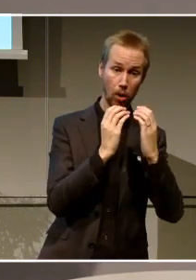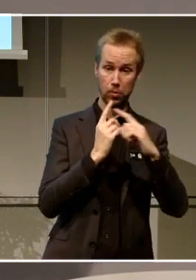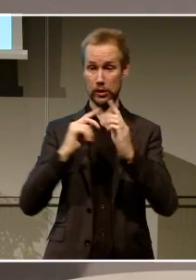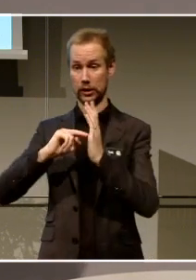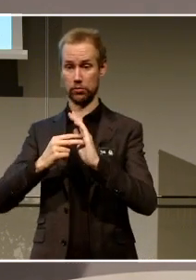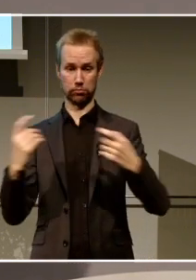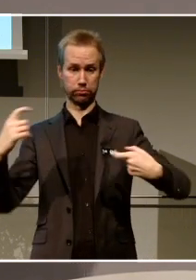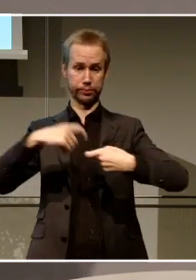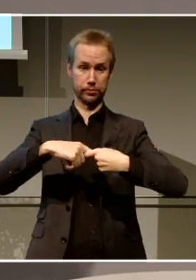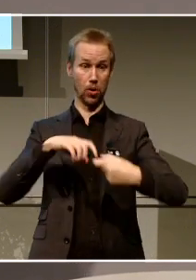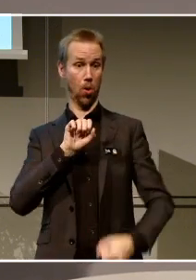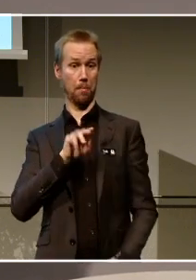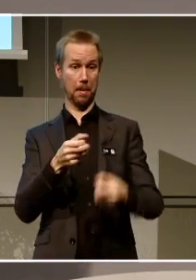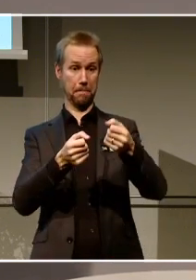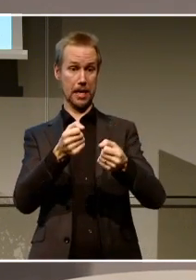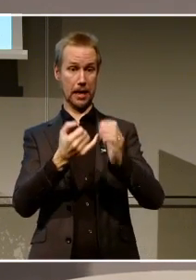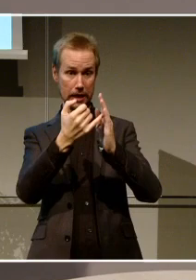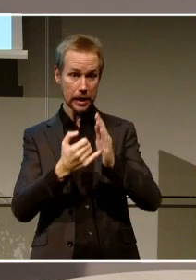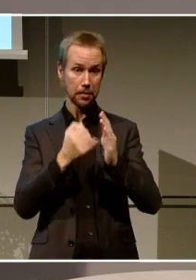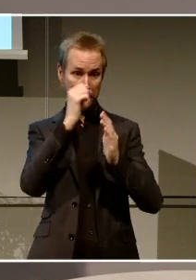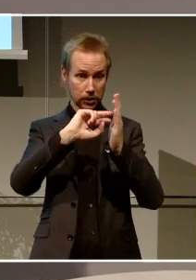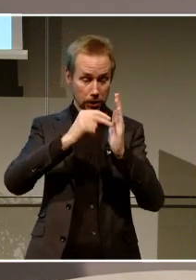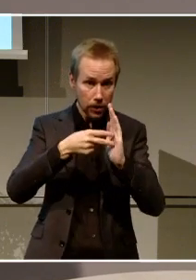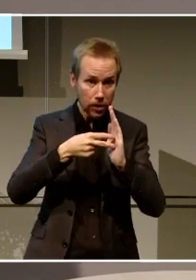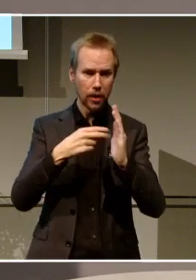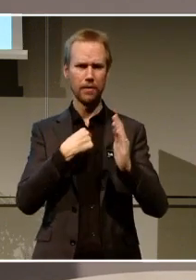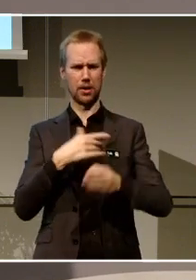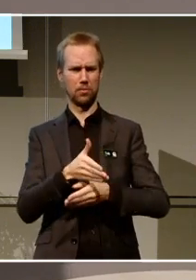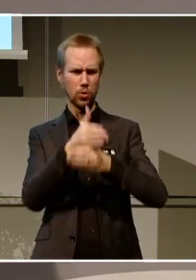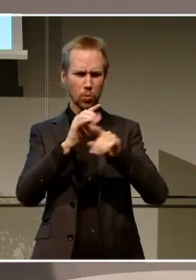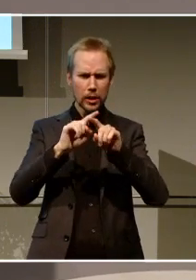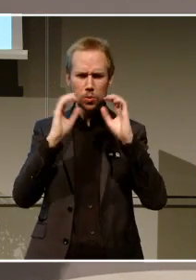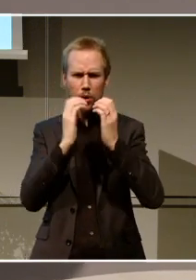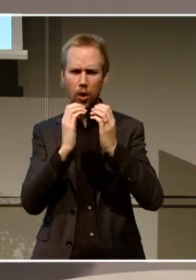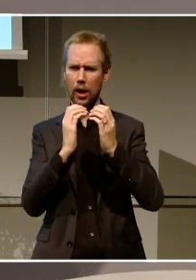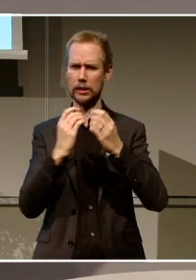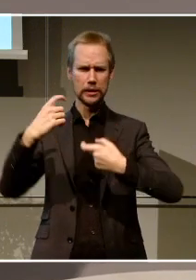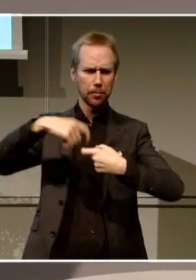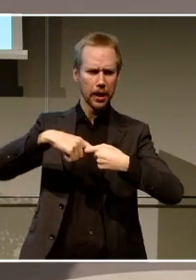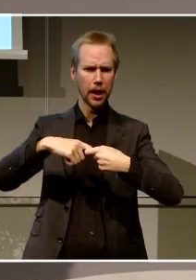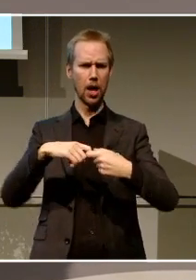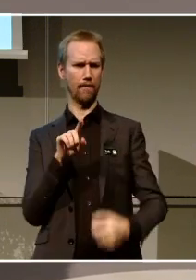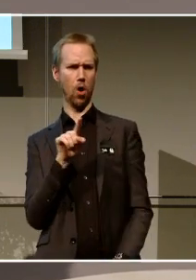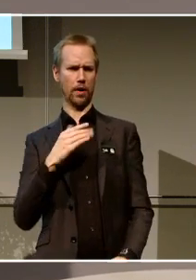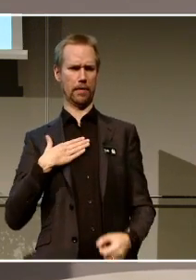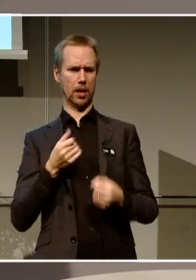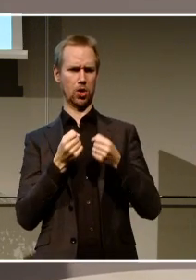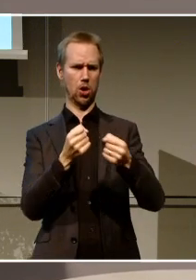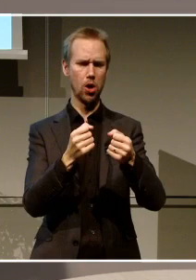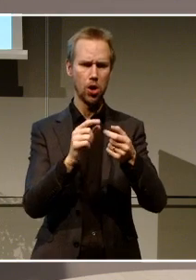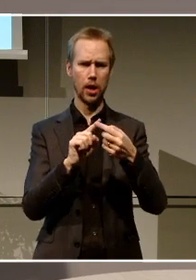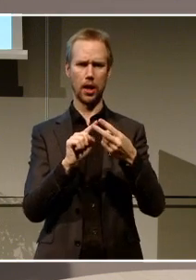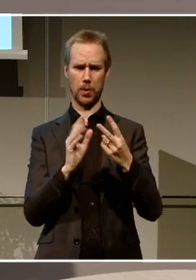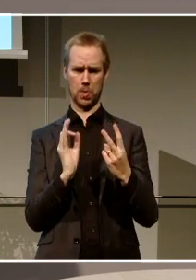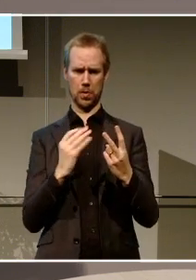bygger bilar som är tekniska så bygger vi in dem i massa sociala sammanhang. Var vi vill åka, hur vi vill åka, hur vi bygger trafikregler.